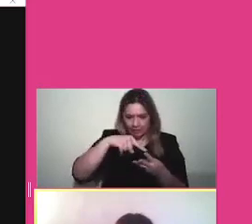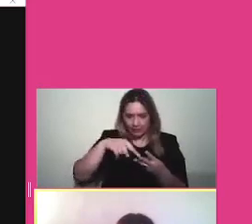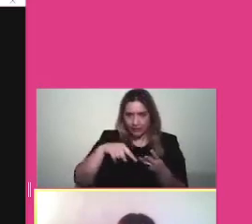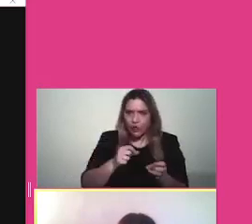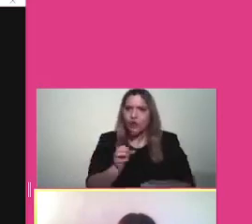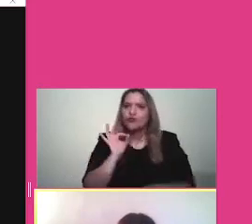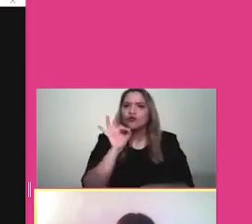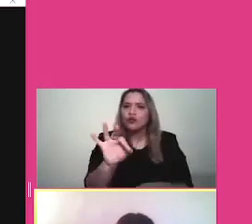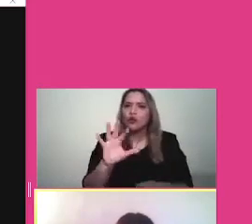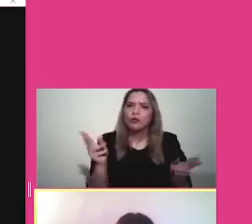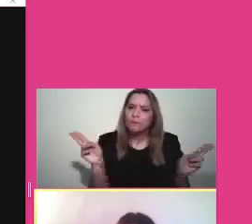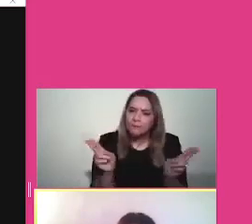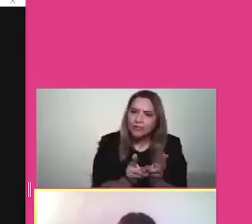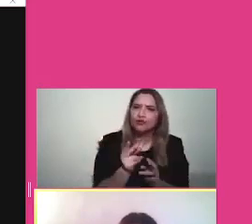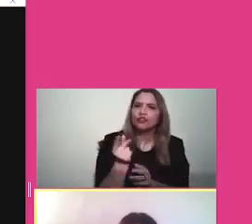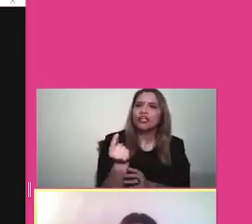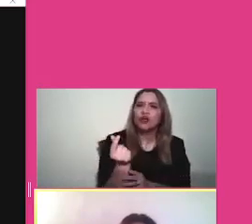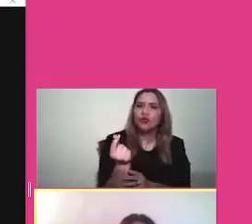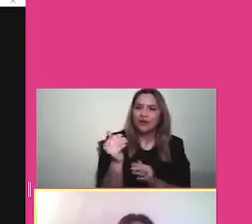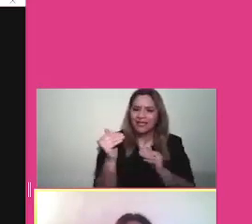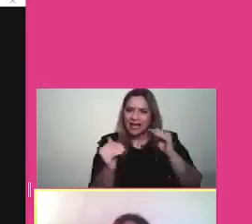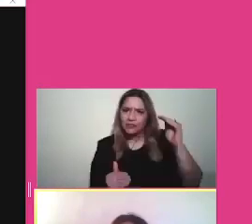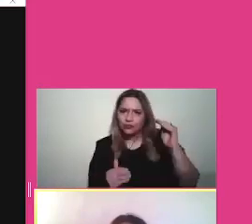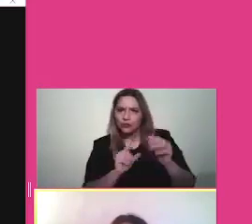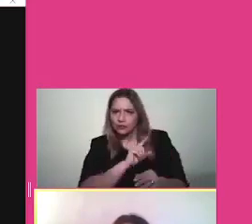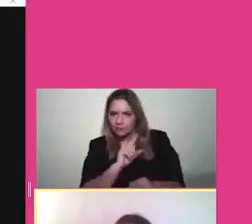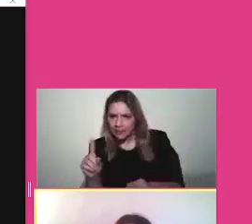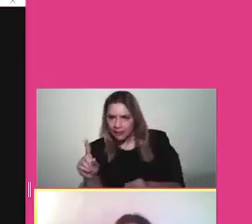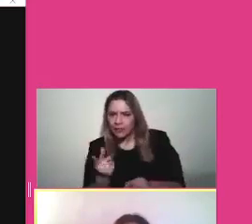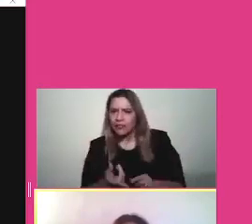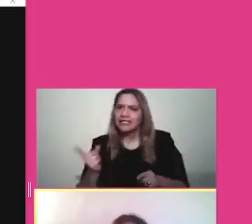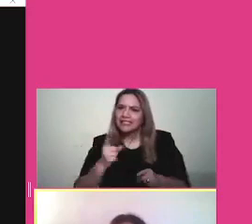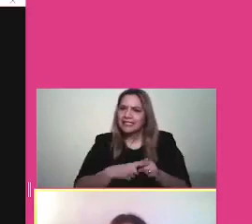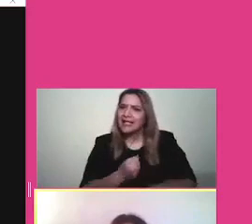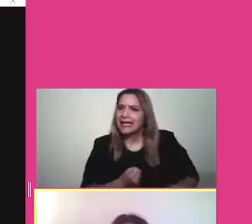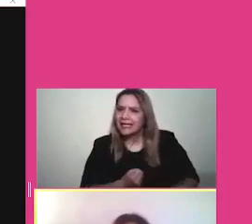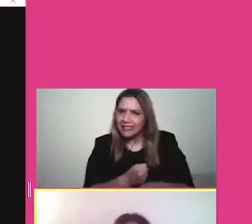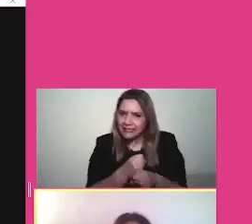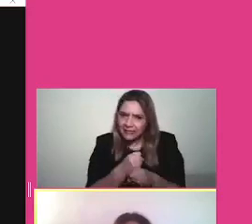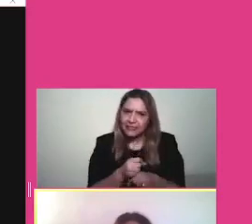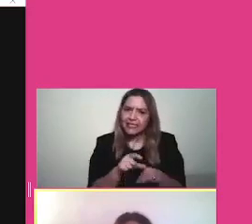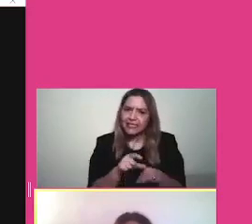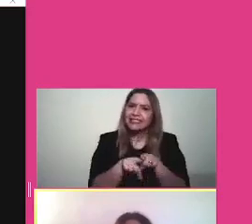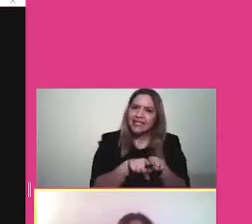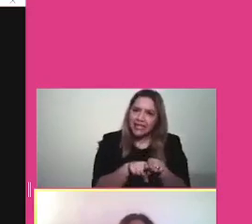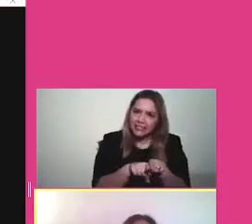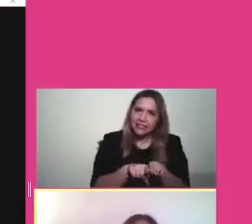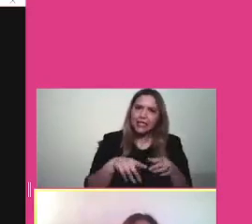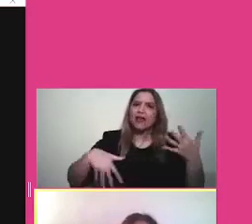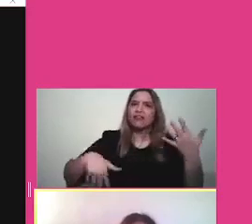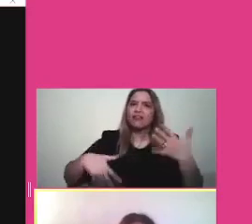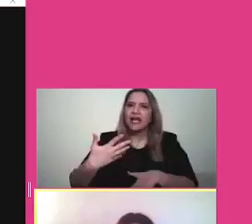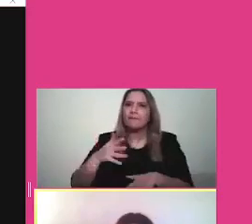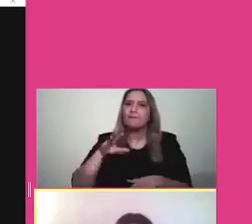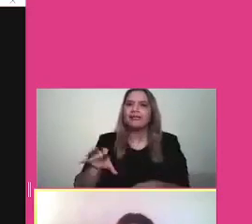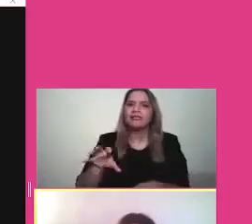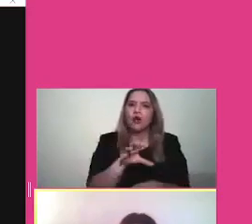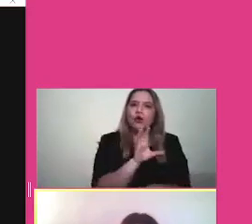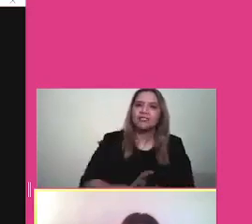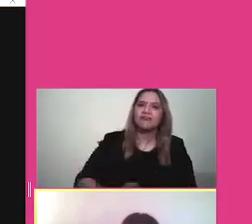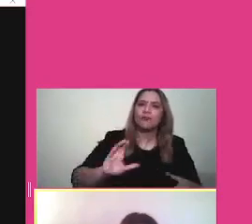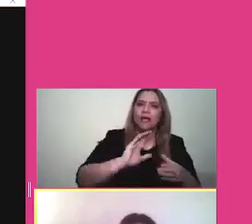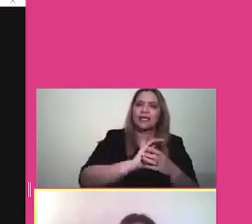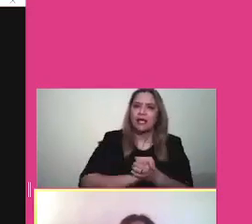και κοινωνικών ανισοτήτων, αλλά και στην ενίσχυση των διμερών σχέσεων με 15 χώρες της